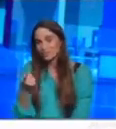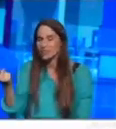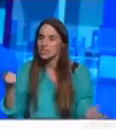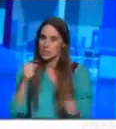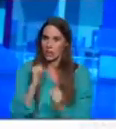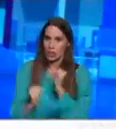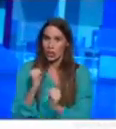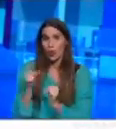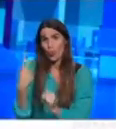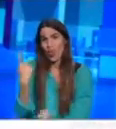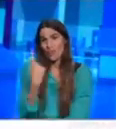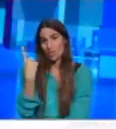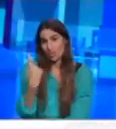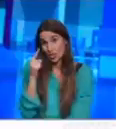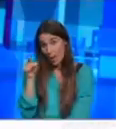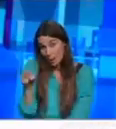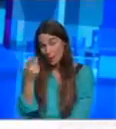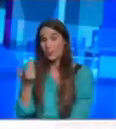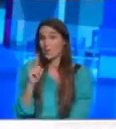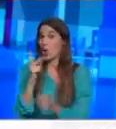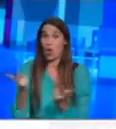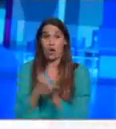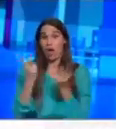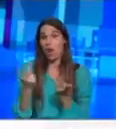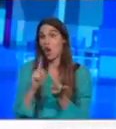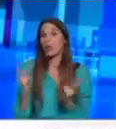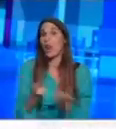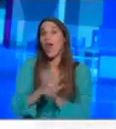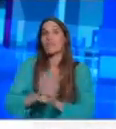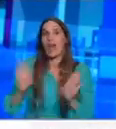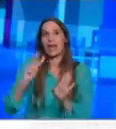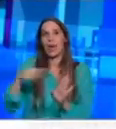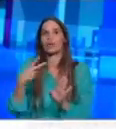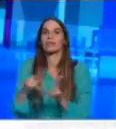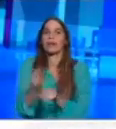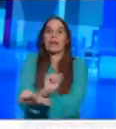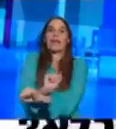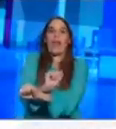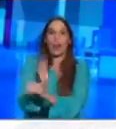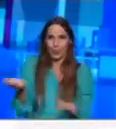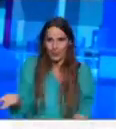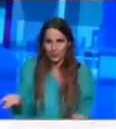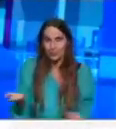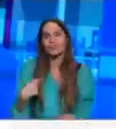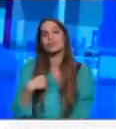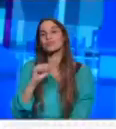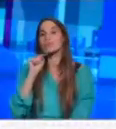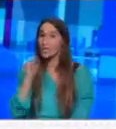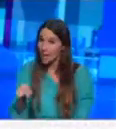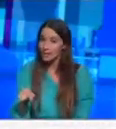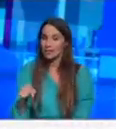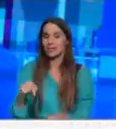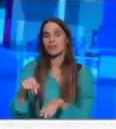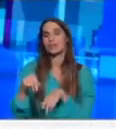באמת קשה, הוא די לבד שם. ולא קל, לא קל לאף אחד להיות קלו. ובאמת הגעתי,